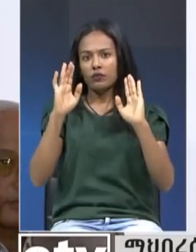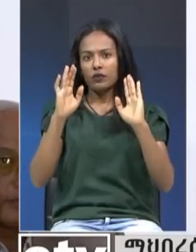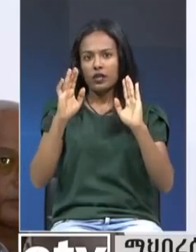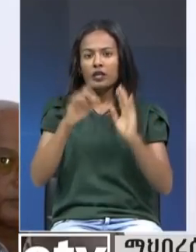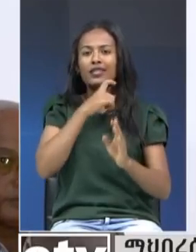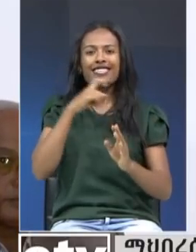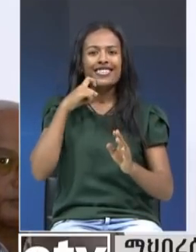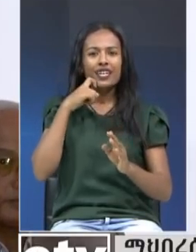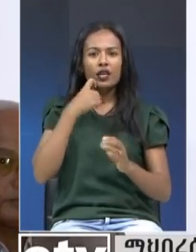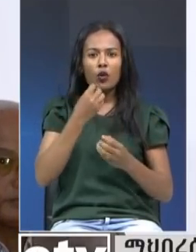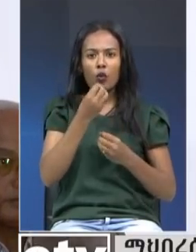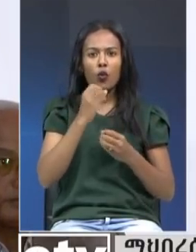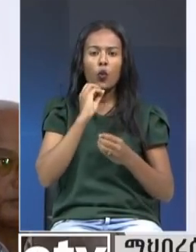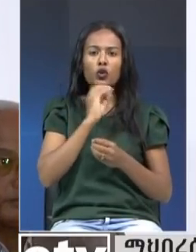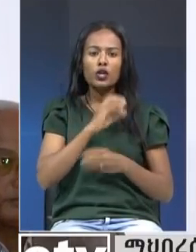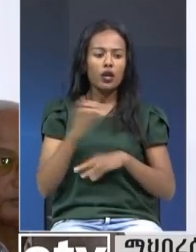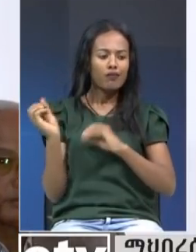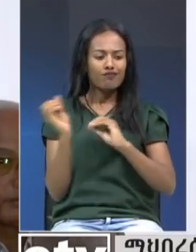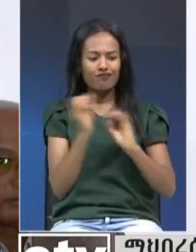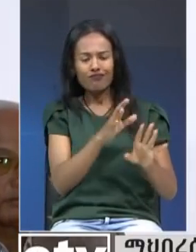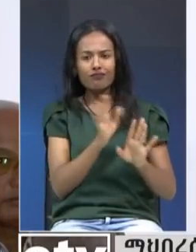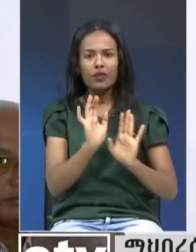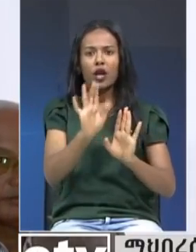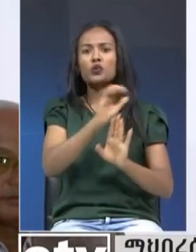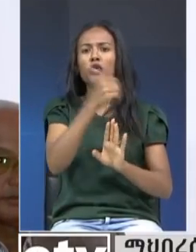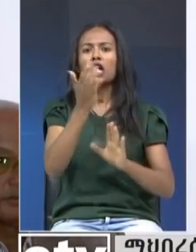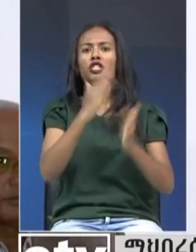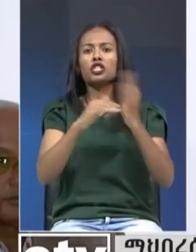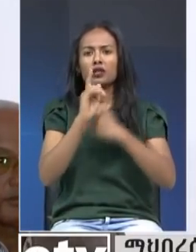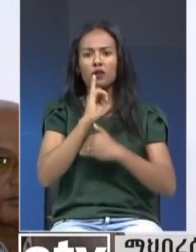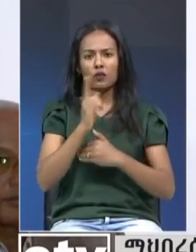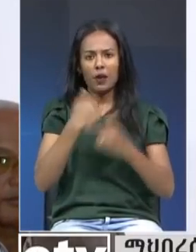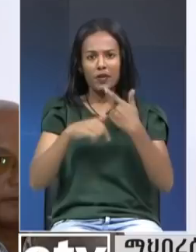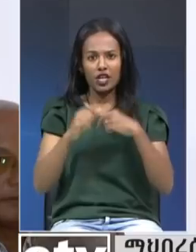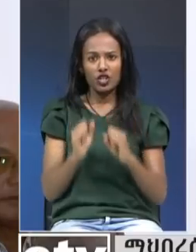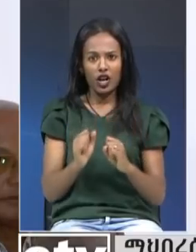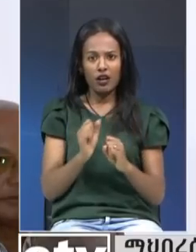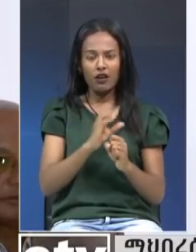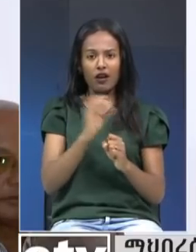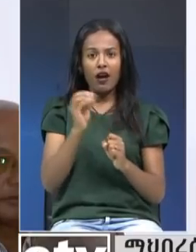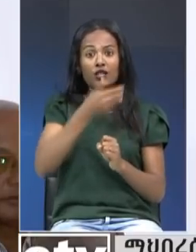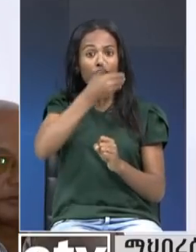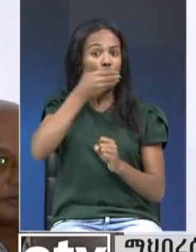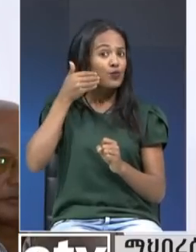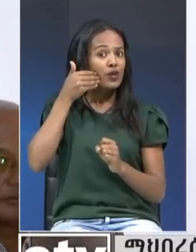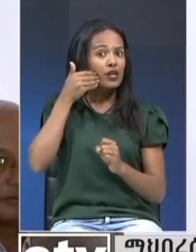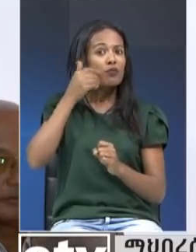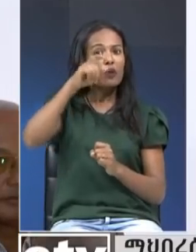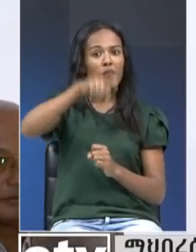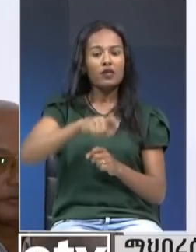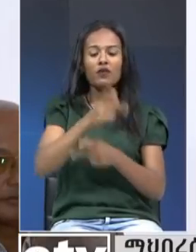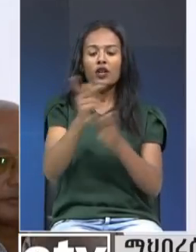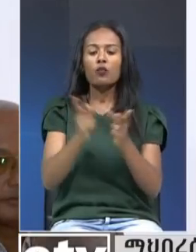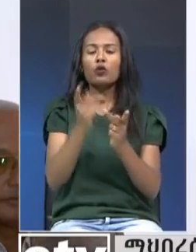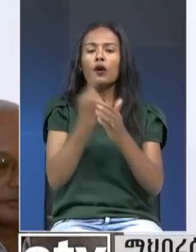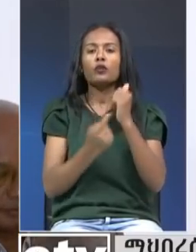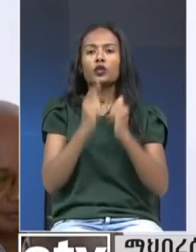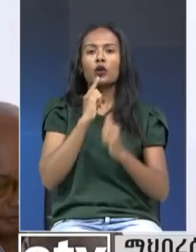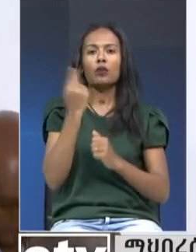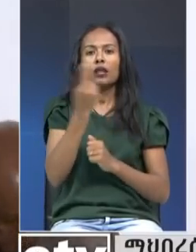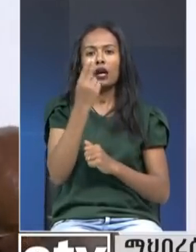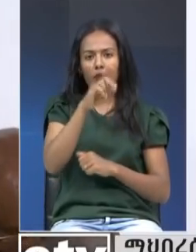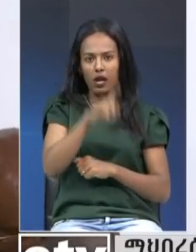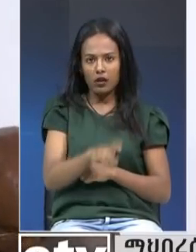የደረቅ ቆሻሻ አወጋገዳችን የመሳሰሉት ነገሮች ራሱ በራሱ ሌላ ችግር ነው ሊያመጣ የሚችለውና ስለዚህ ጭንብልን በሚያስፈልግ ቦታ ብቻ ነው መጠቀም ያለብን።